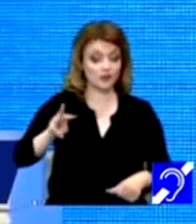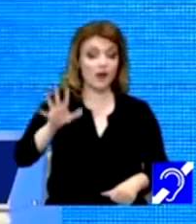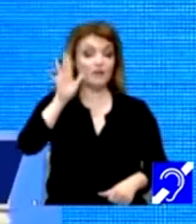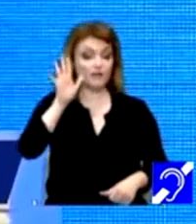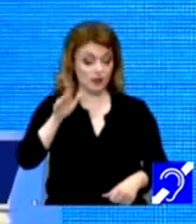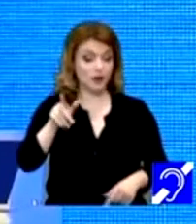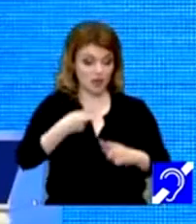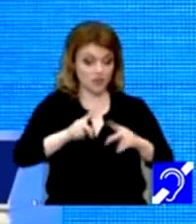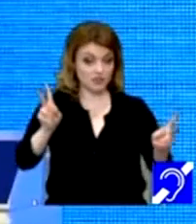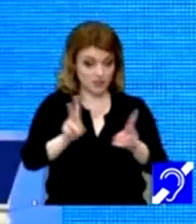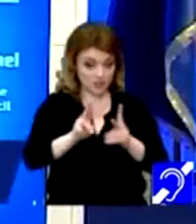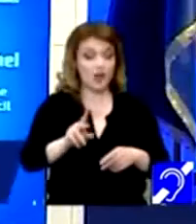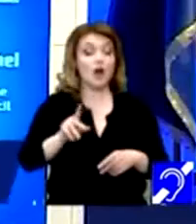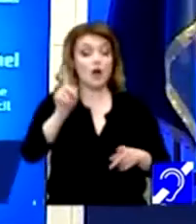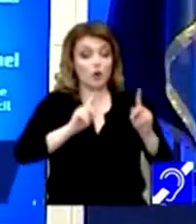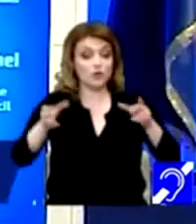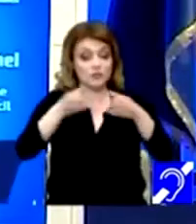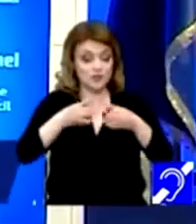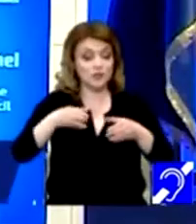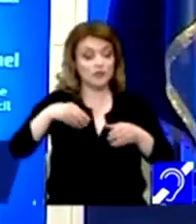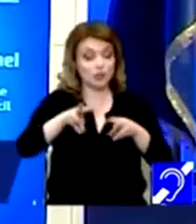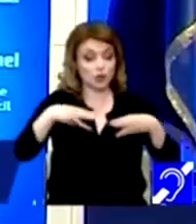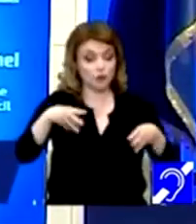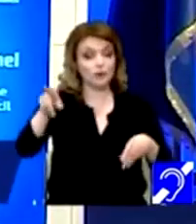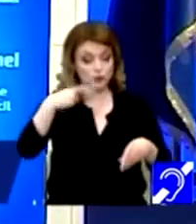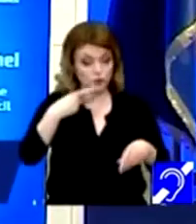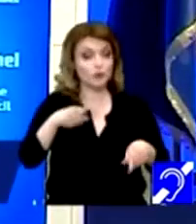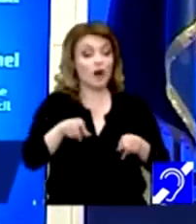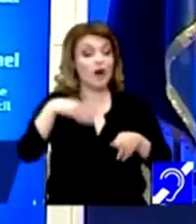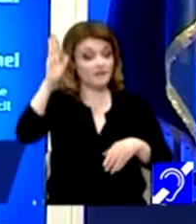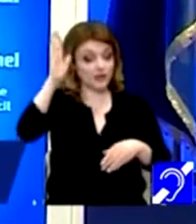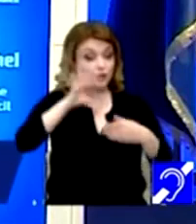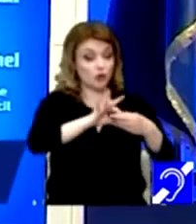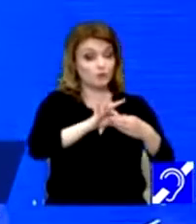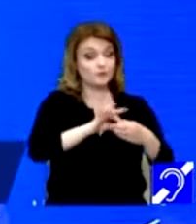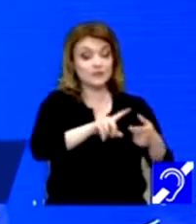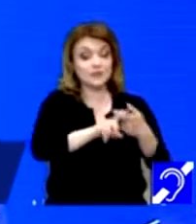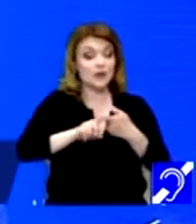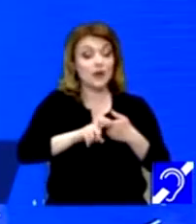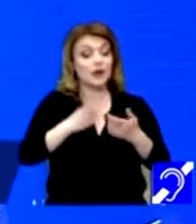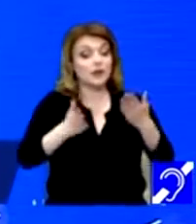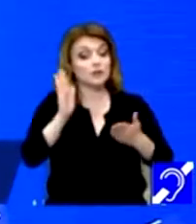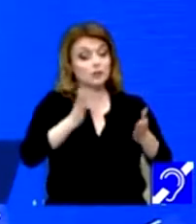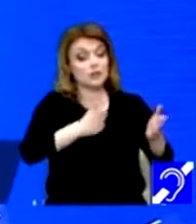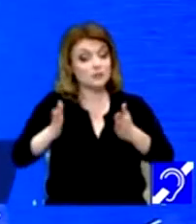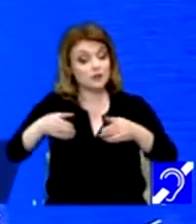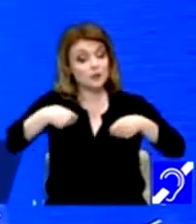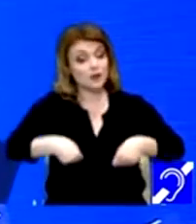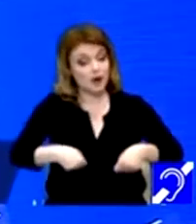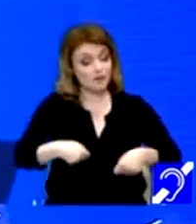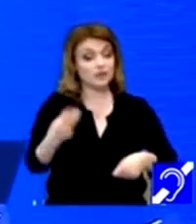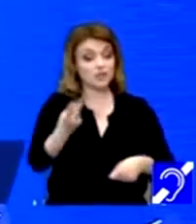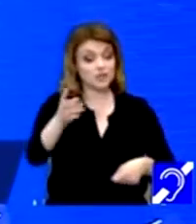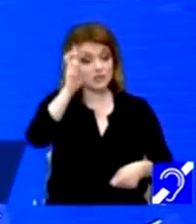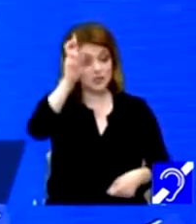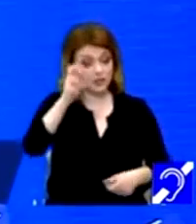ce președintele Consiliului European, Charles Michel, a precizat că viitoarea cooperare depinde de respectarea drepturilor fundamentale și a statului de